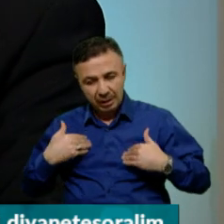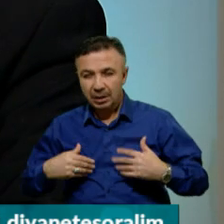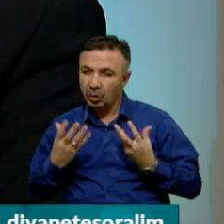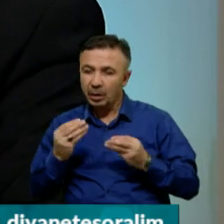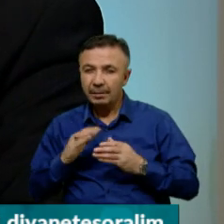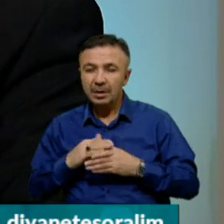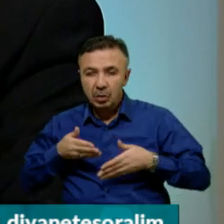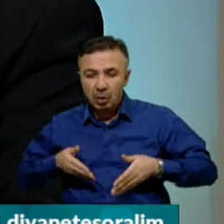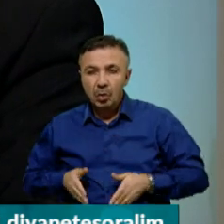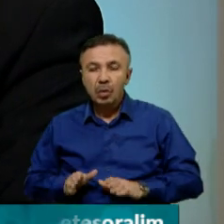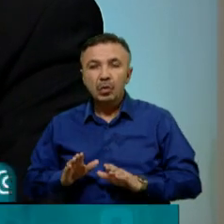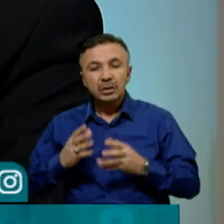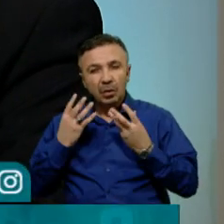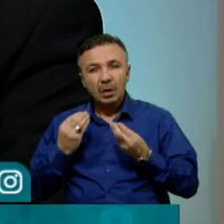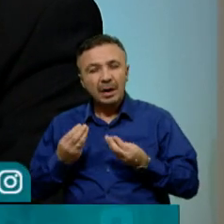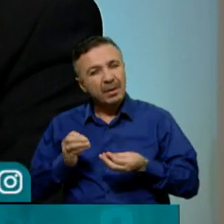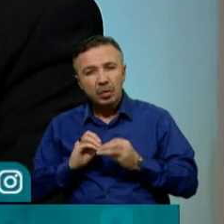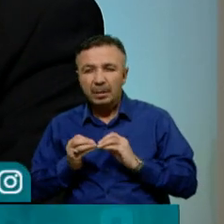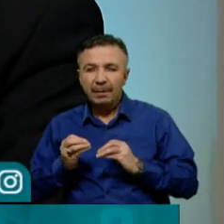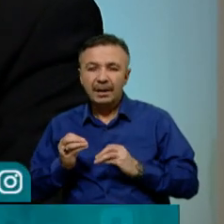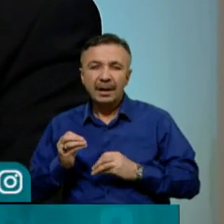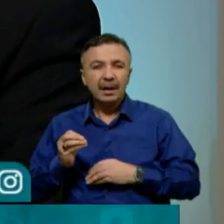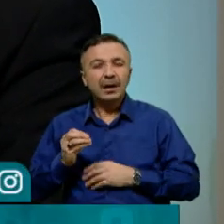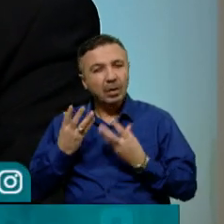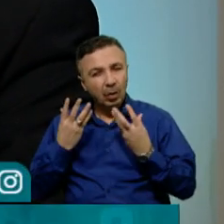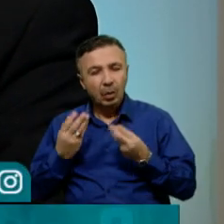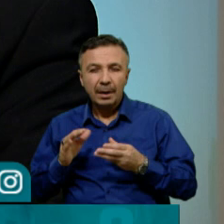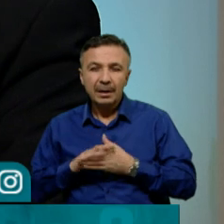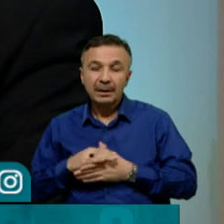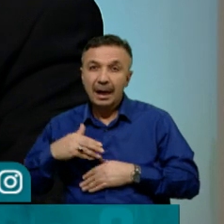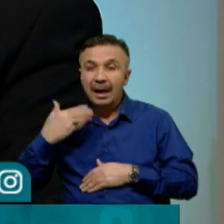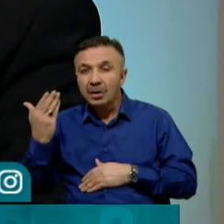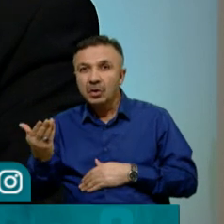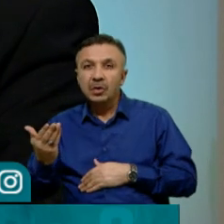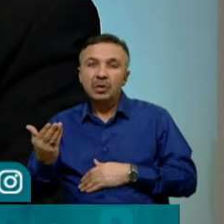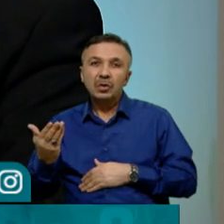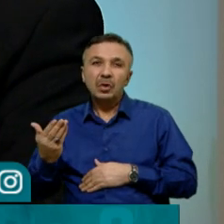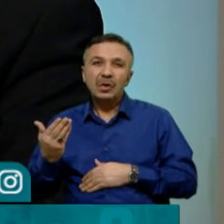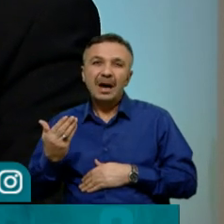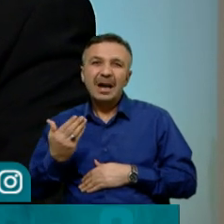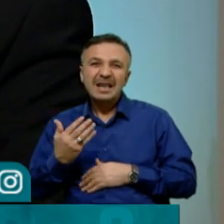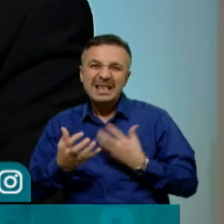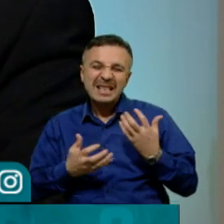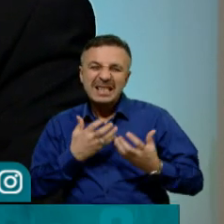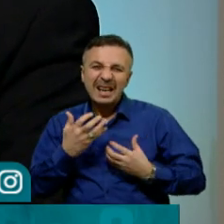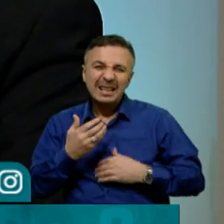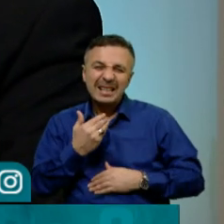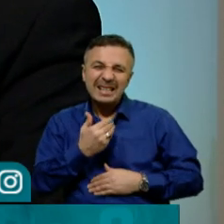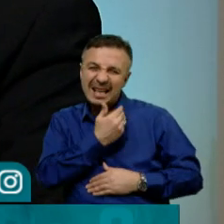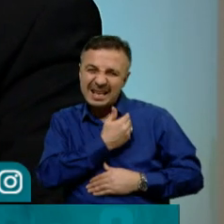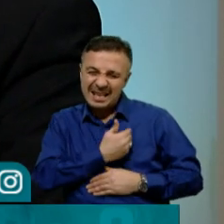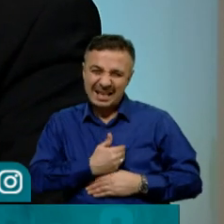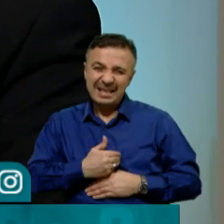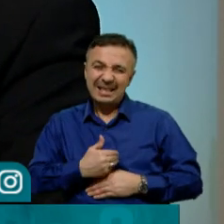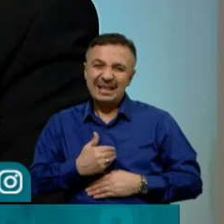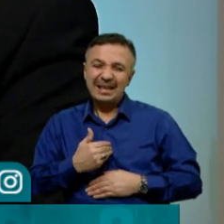gelen bir takım sıkıntılar olabilir Daha sonra meydana gelen yanık izleri başka kesik izleri